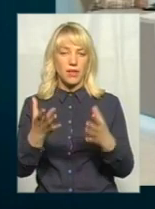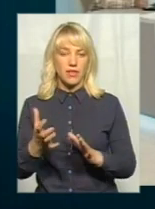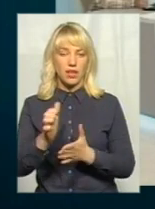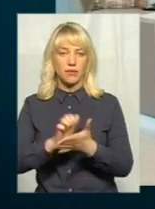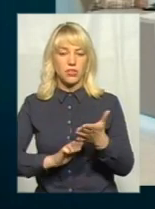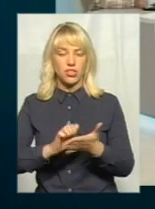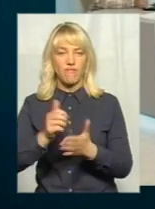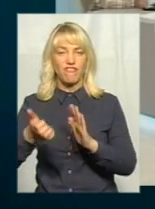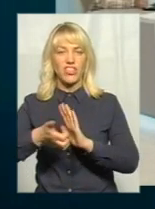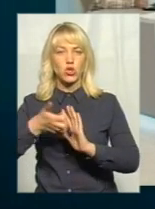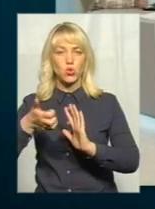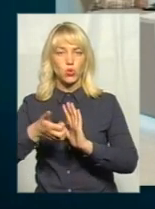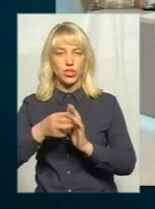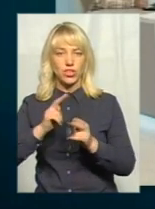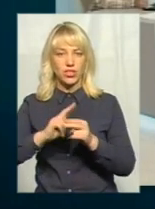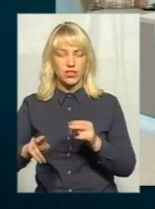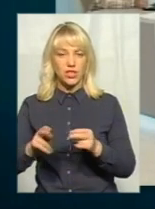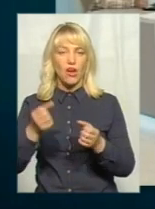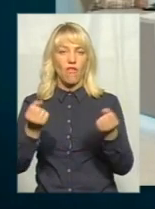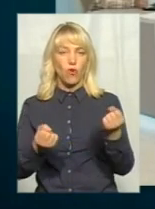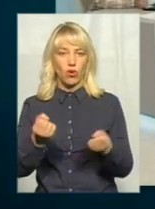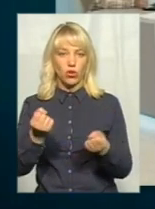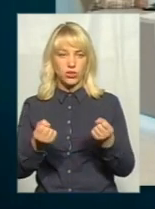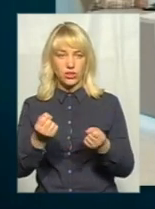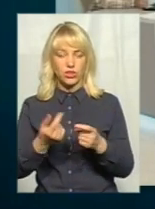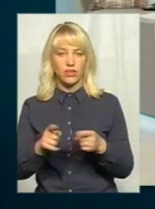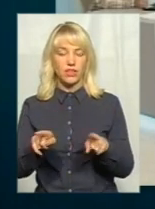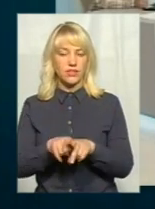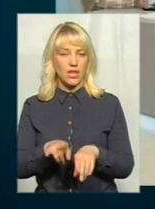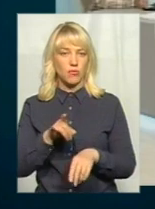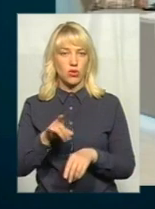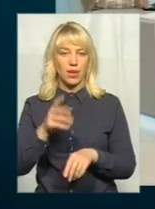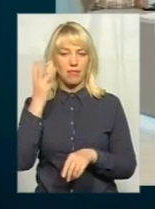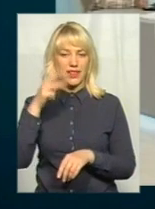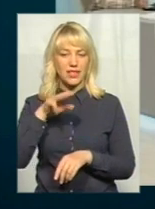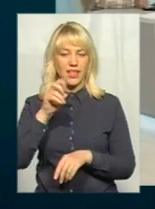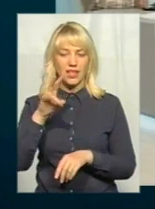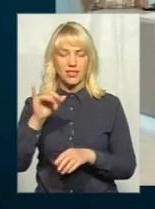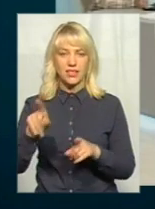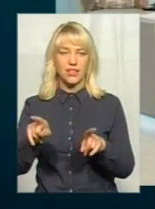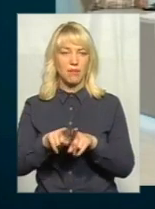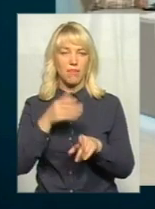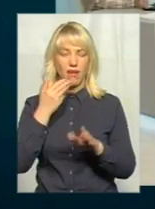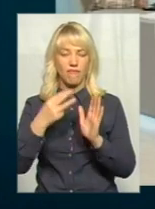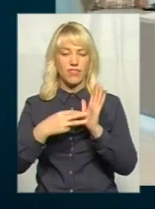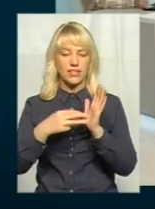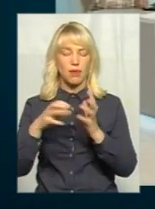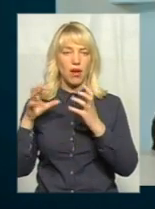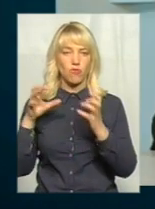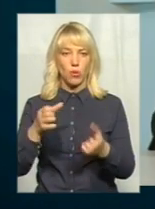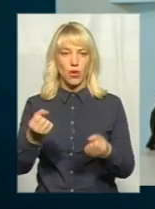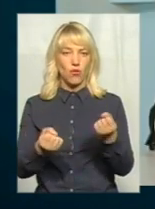таксі так само стоїть 8 автобусів під паркатом, немає водіїв. Тролейбуси. Понад 100